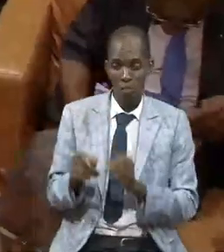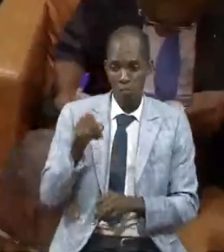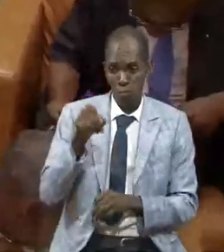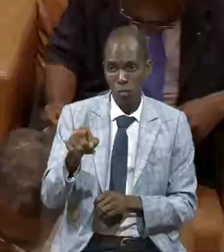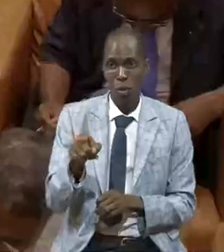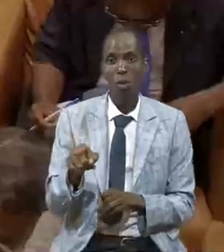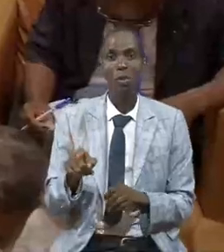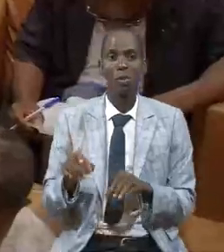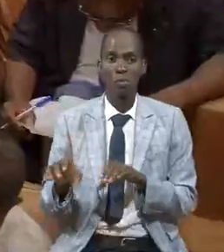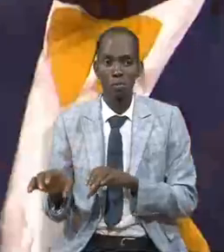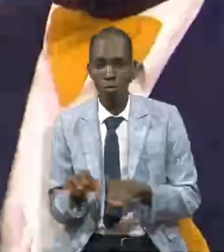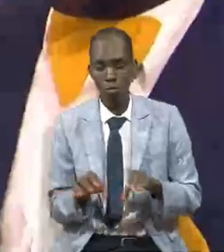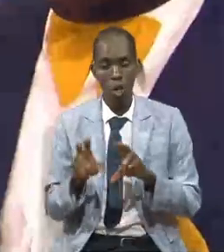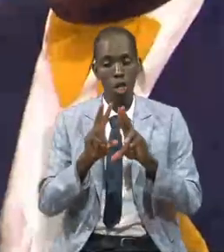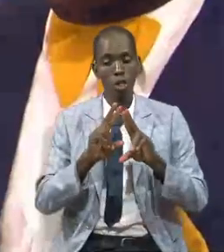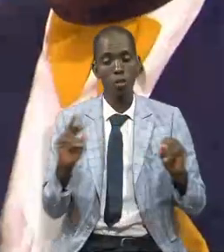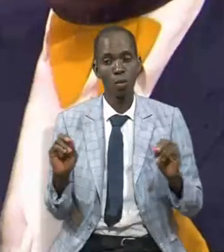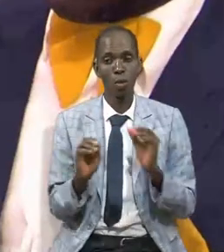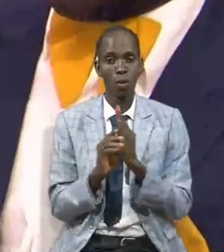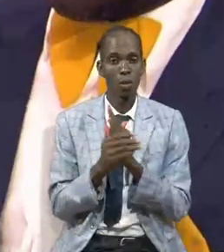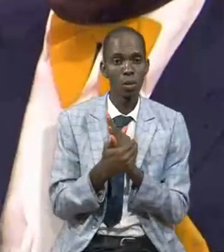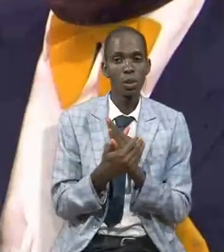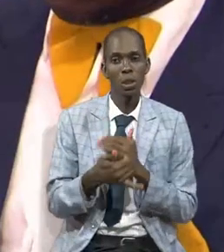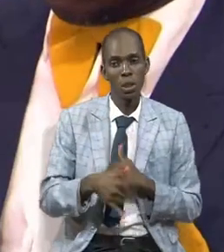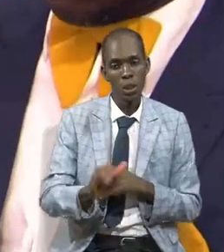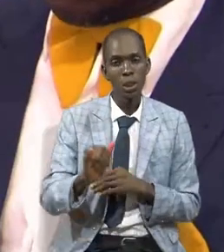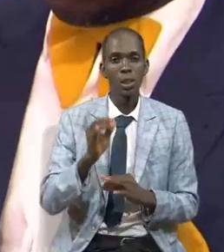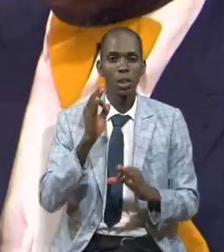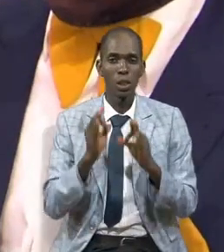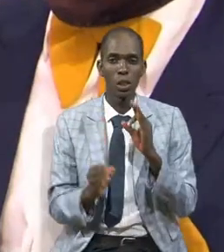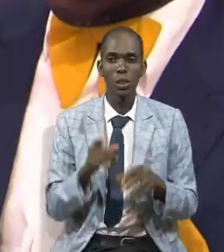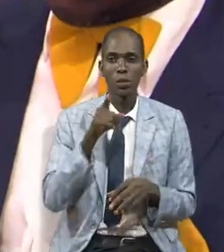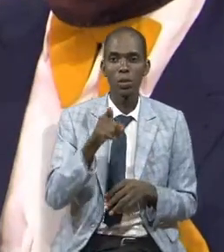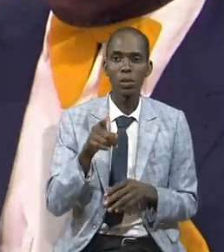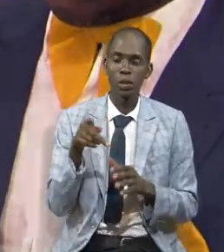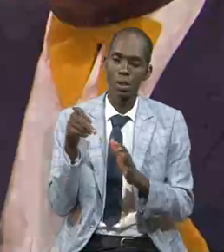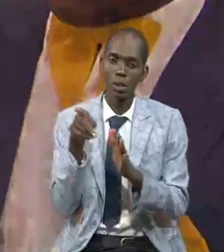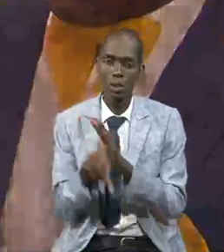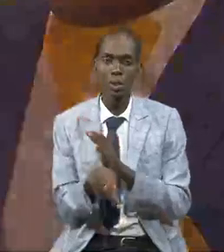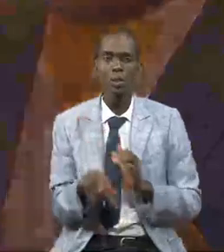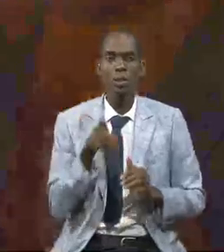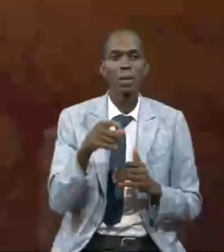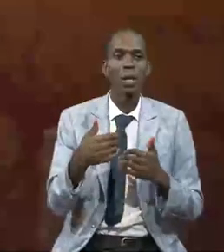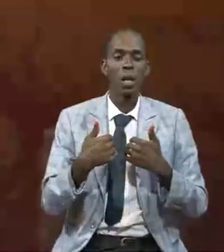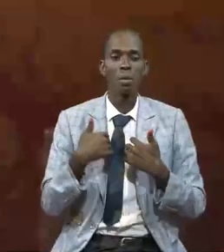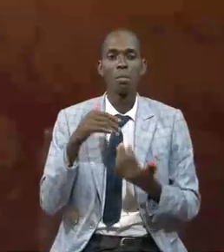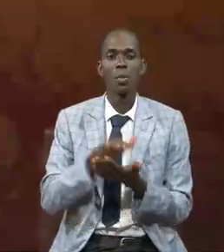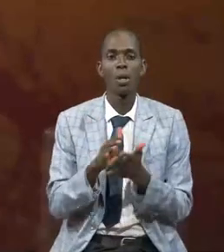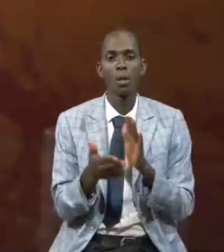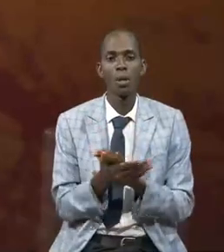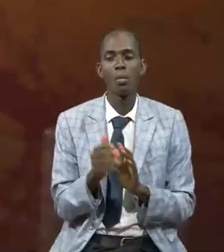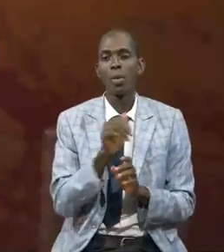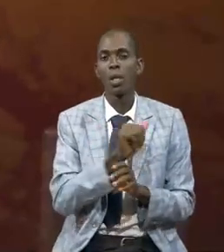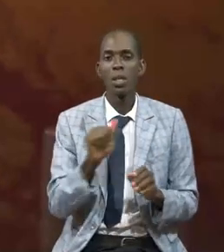Or, si tu ne commets point d'adultère, mais que tu commets un meurtre,